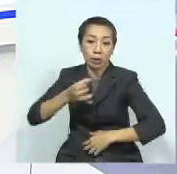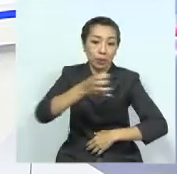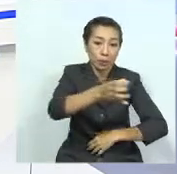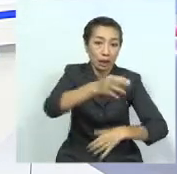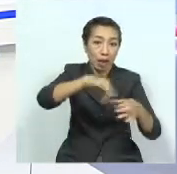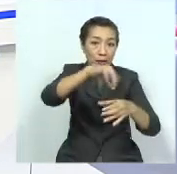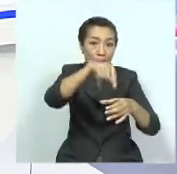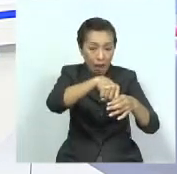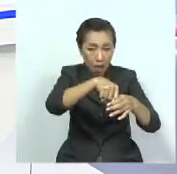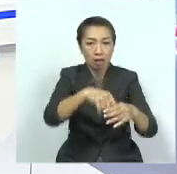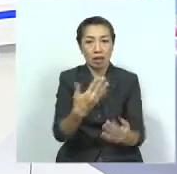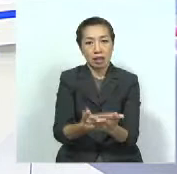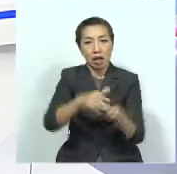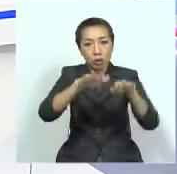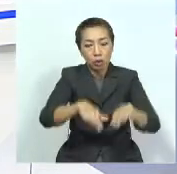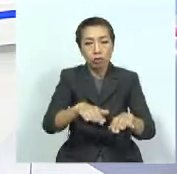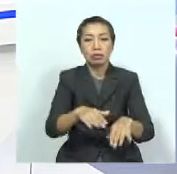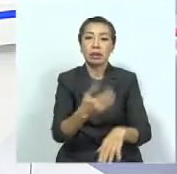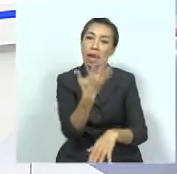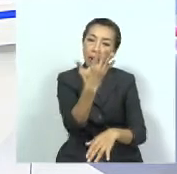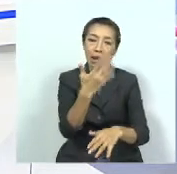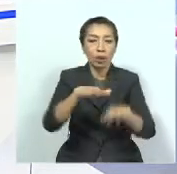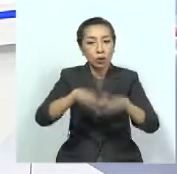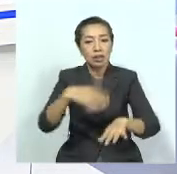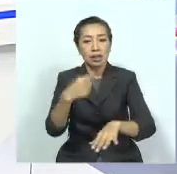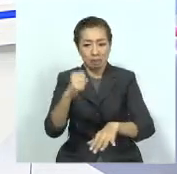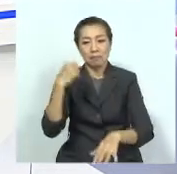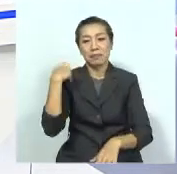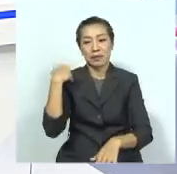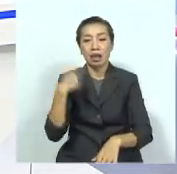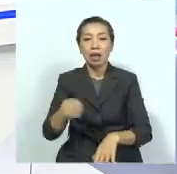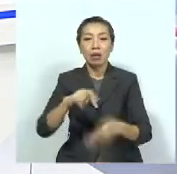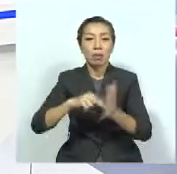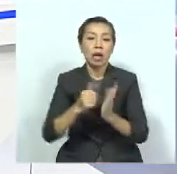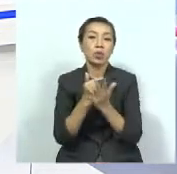แหละไป 5บาท10บาทเลยนะคุณ เรียกว่าดีนะคะก็คือวินวินด้วยกันทั้งคู่